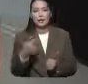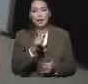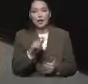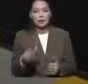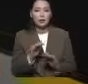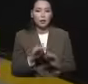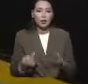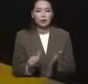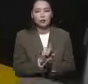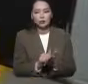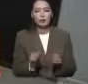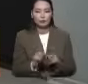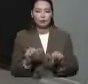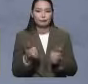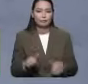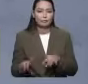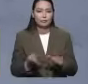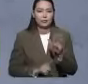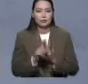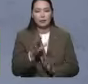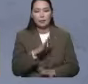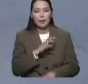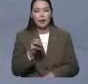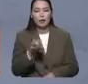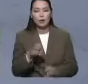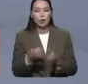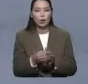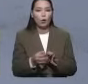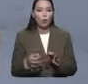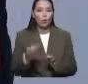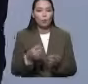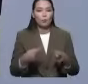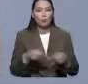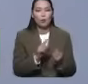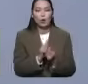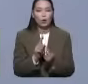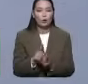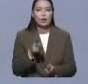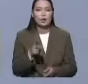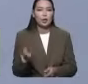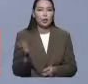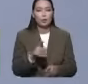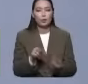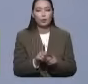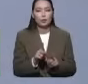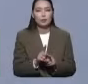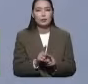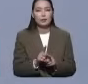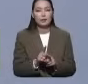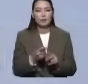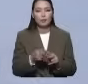балаларының құжаттарын рәсімдеуге кіріскен. Былтыр Аманат партиясының облыстағы қоғамдық қабылдауына түскен 2000-нан астам өтініштің тең жарымы оңмен